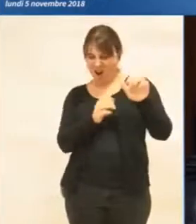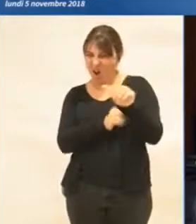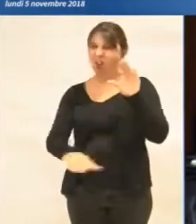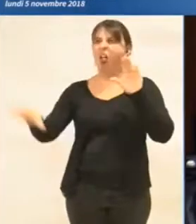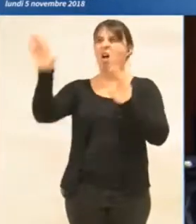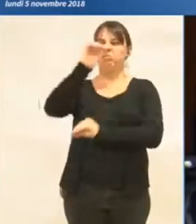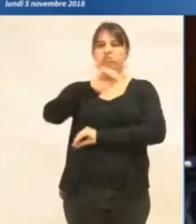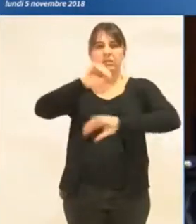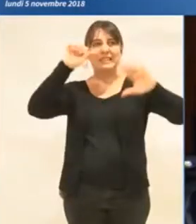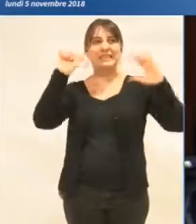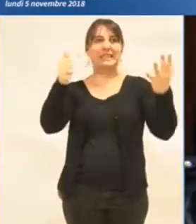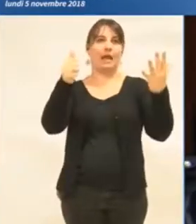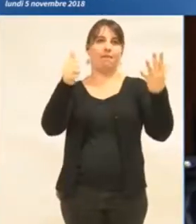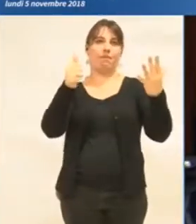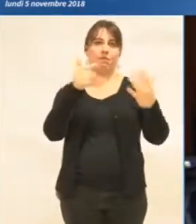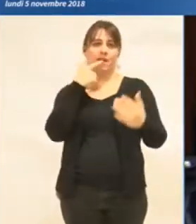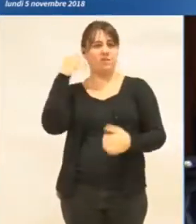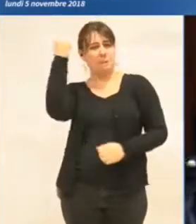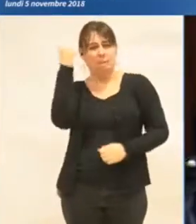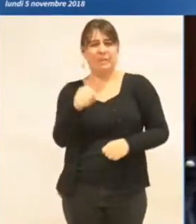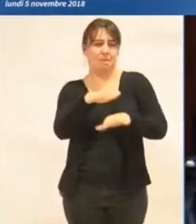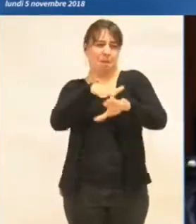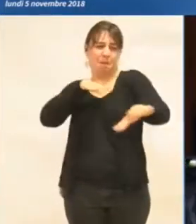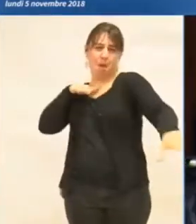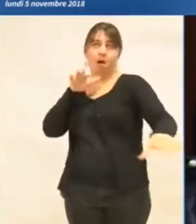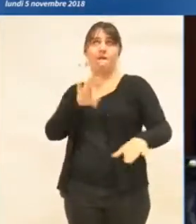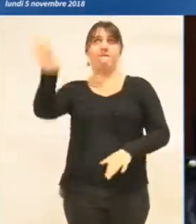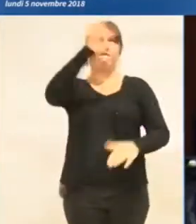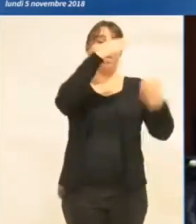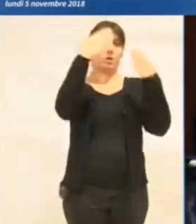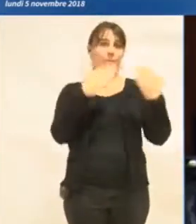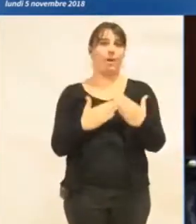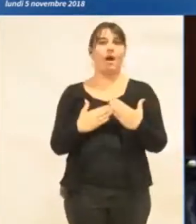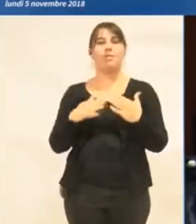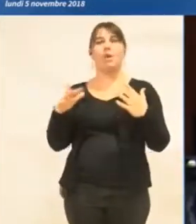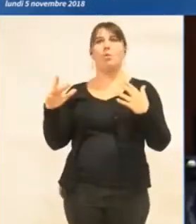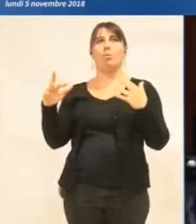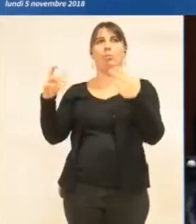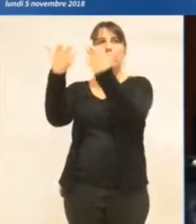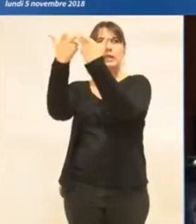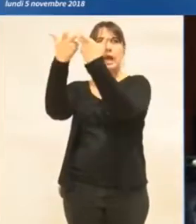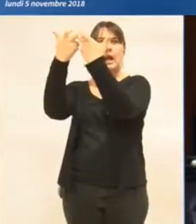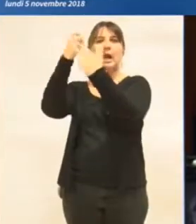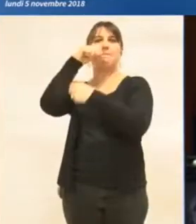des villes les plus embouteillées. Bruxelles a déféré la France